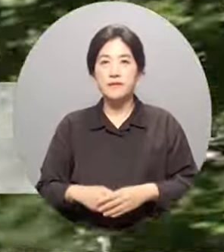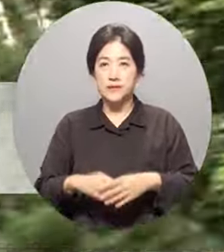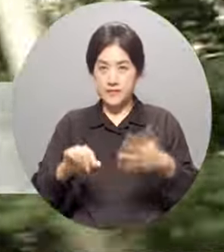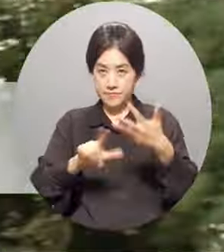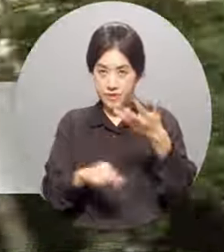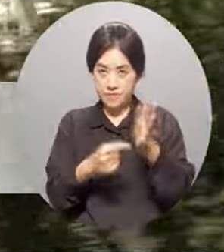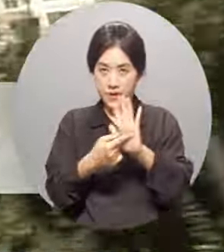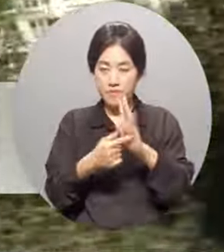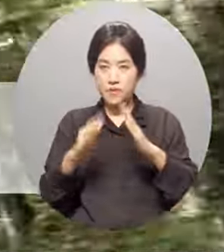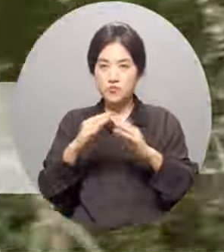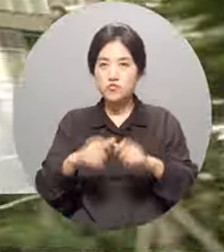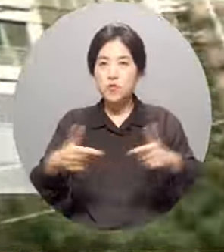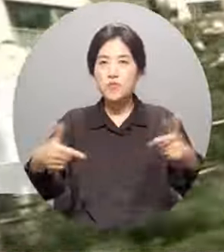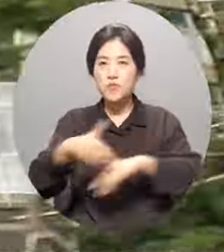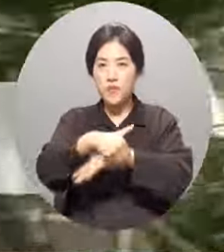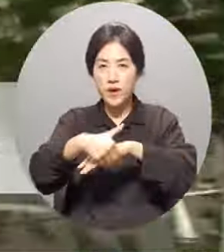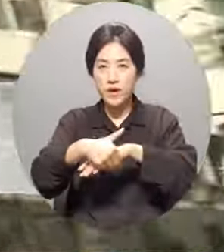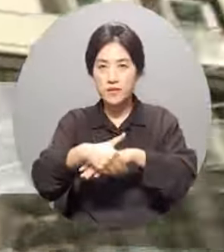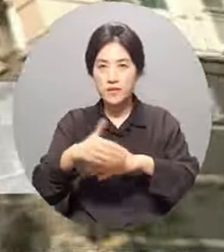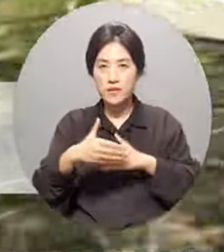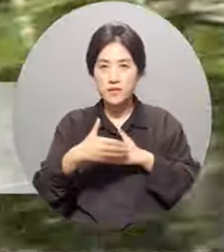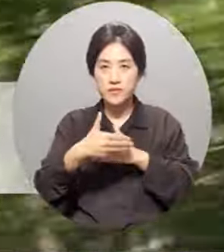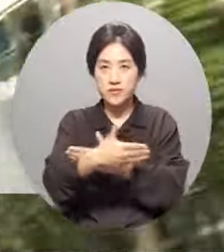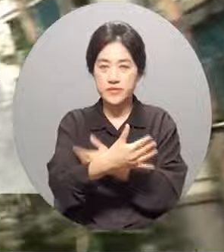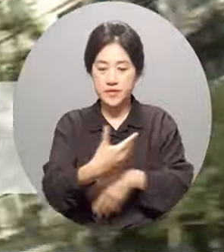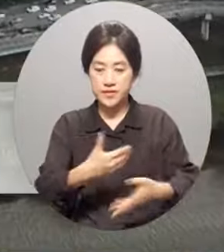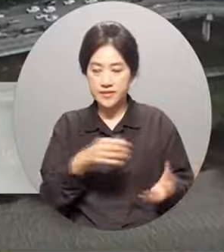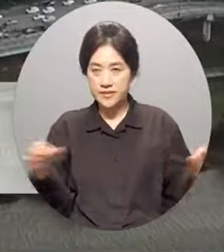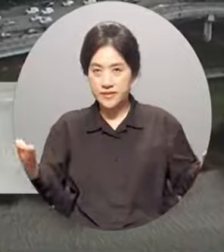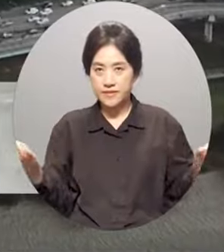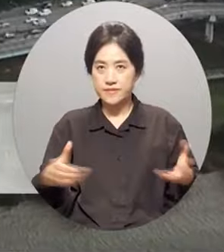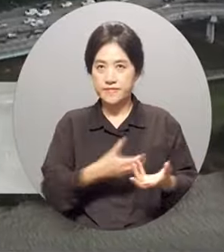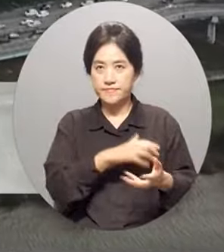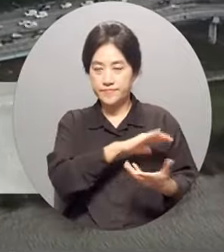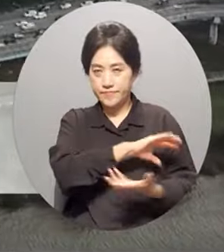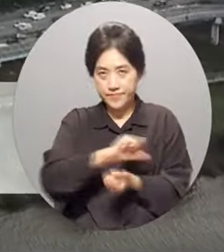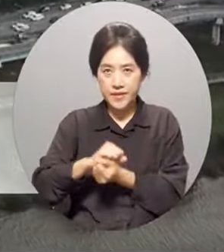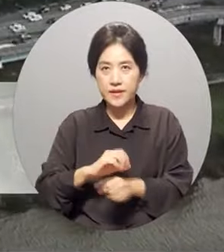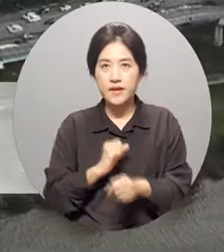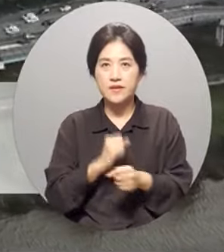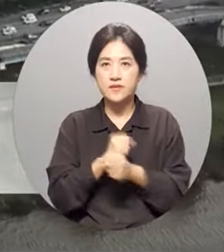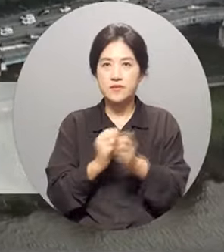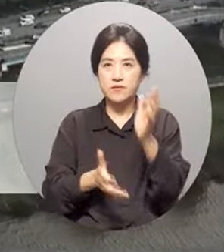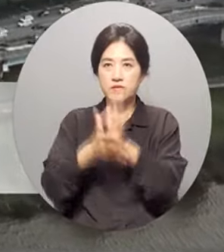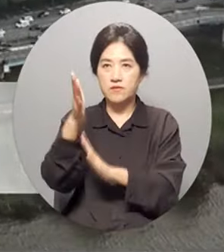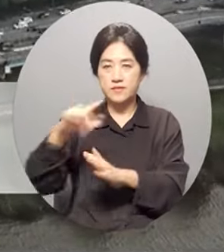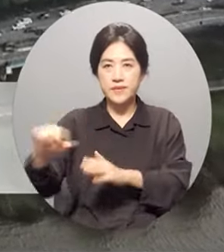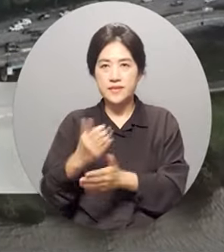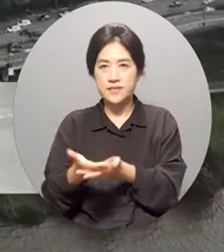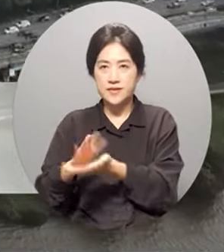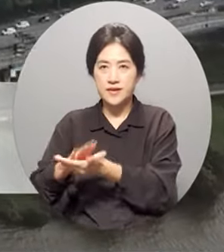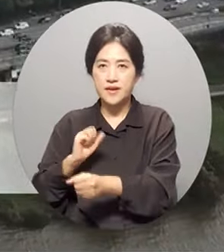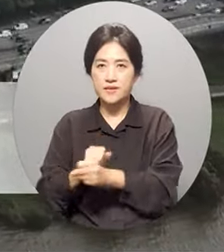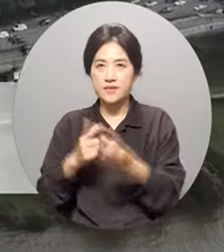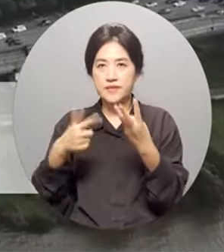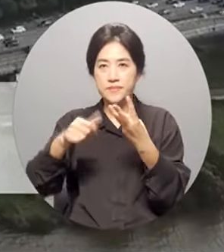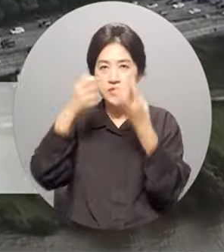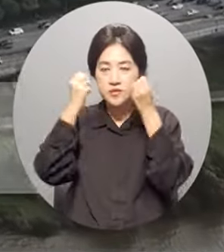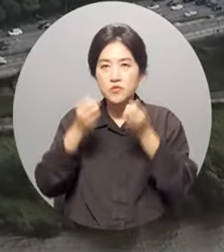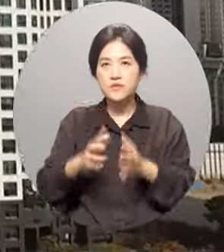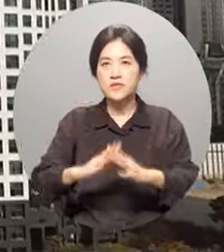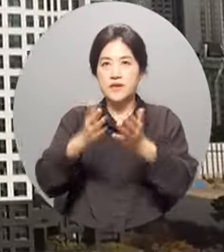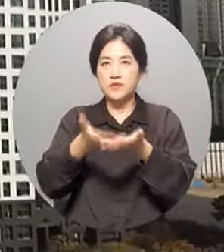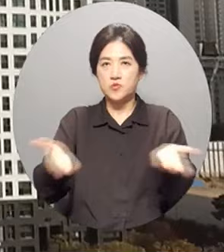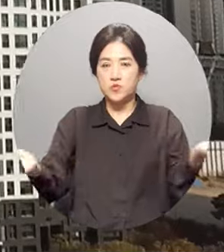주택공급 확대 방안에는 절차 단축을 통한 도심 정비 사업 신속화 3기신도시 조기 공급 등의 내용이 담길 것으로